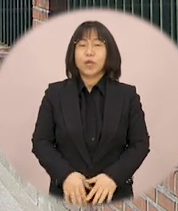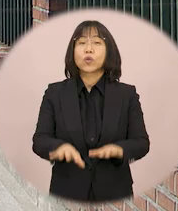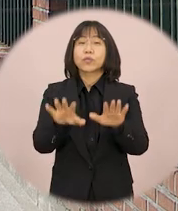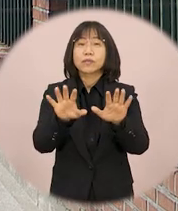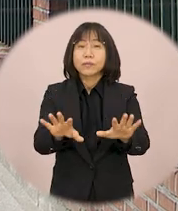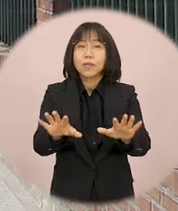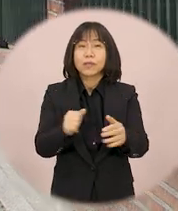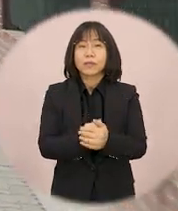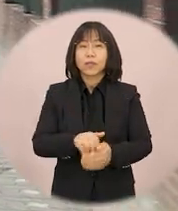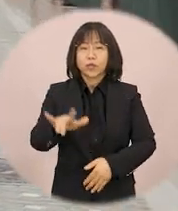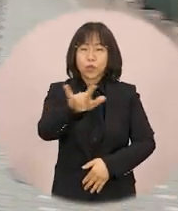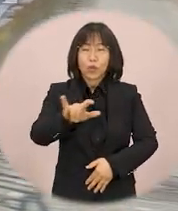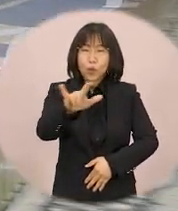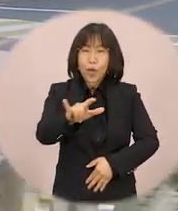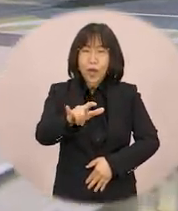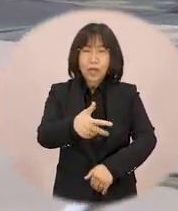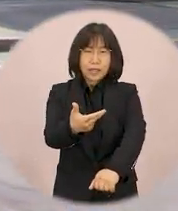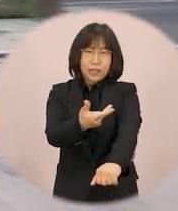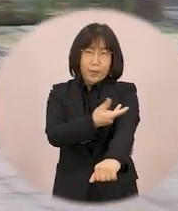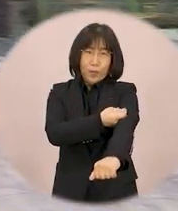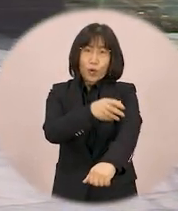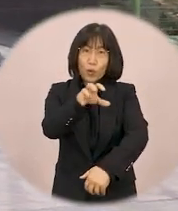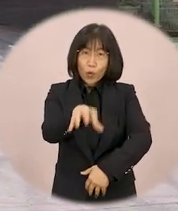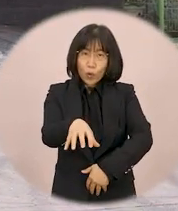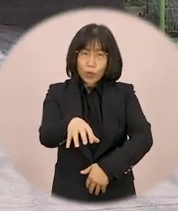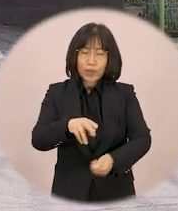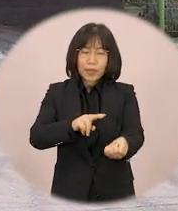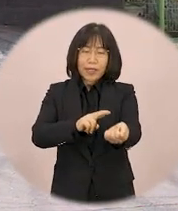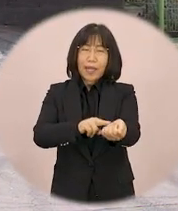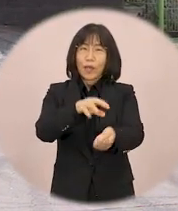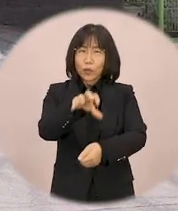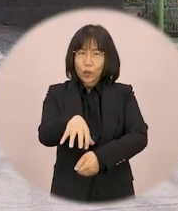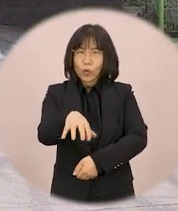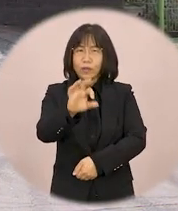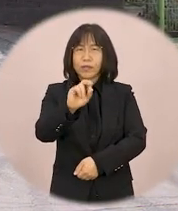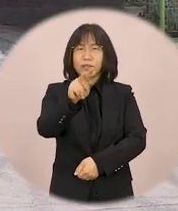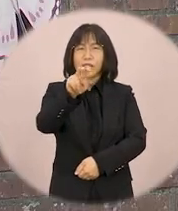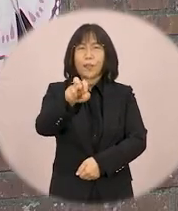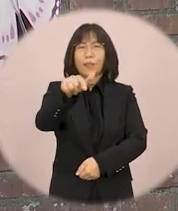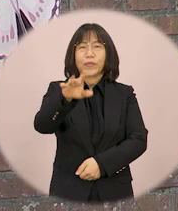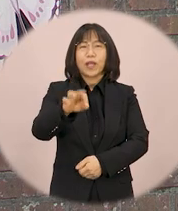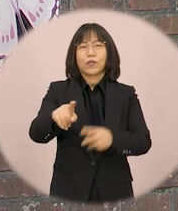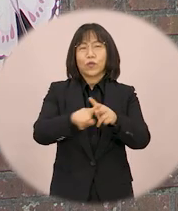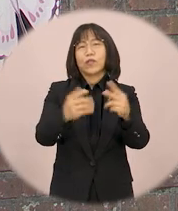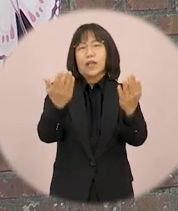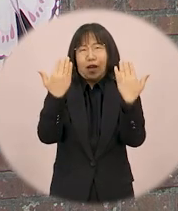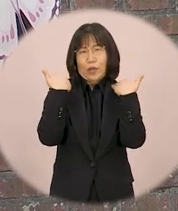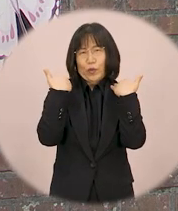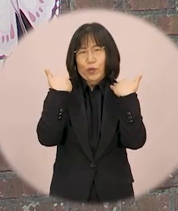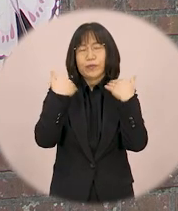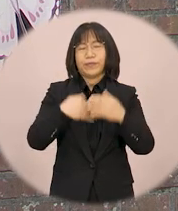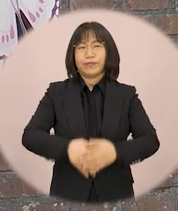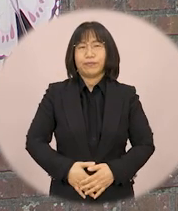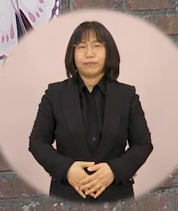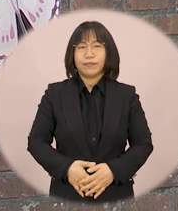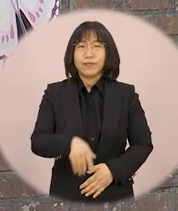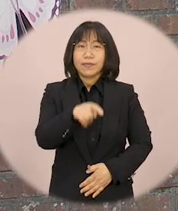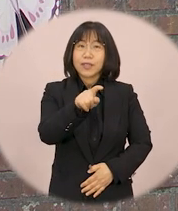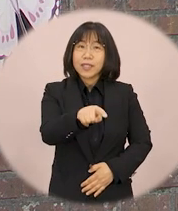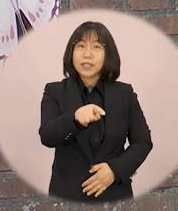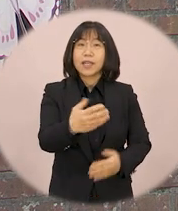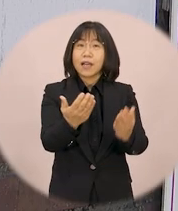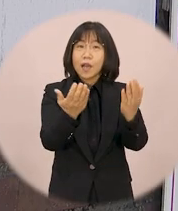이번 코론 알고 백신 예방접종 센터 는 가양동에 위치한 영광 초등학교에 설치 됐습니다 연간 초등학교는